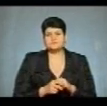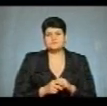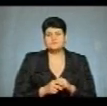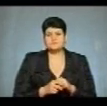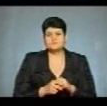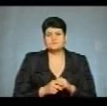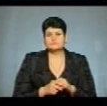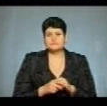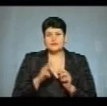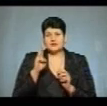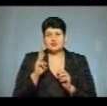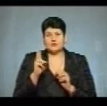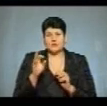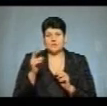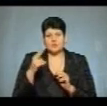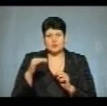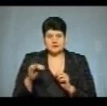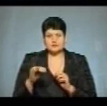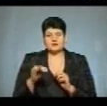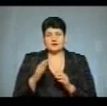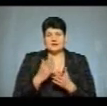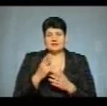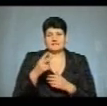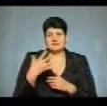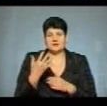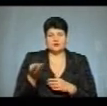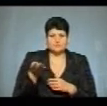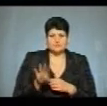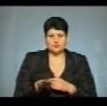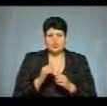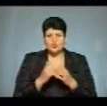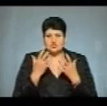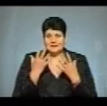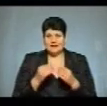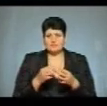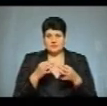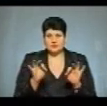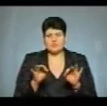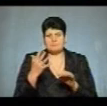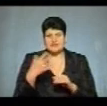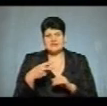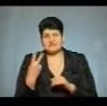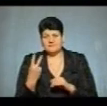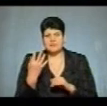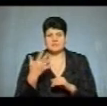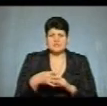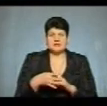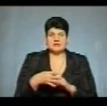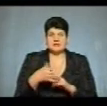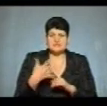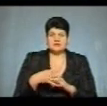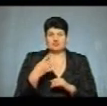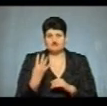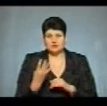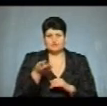Безпосередньо Шкод 15ТР є 25 одиниць. Кожен день на лінію ми випускаємо 52-54 одиниці в робочі